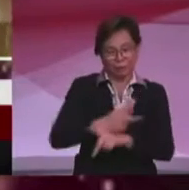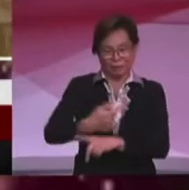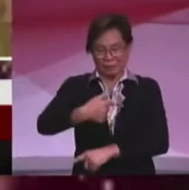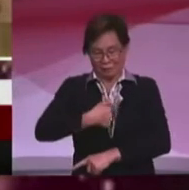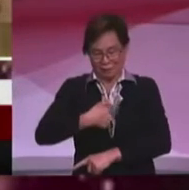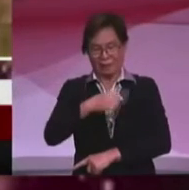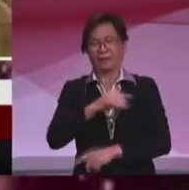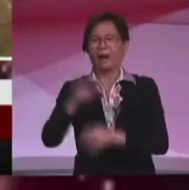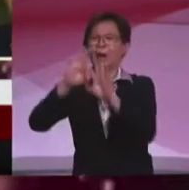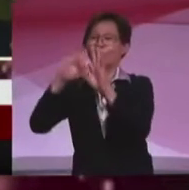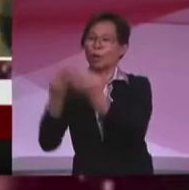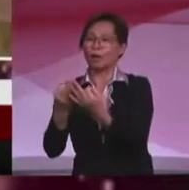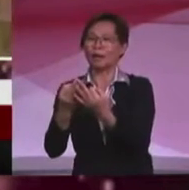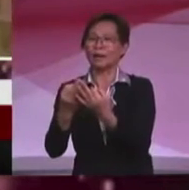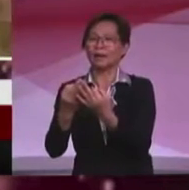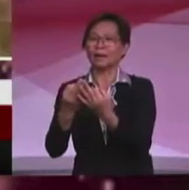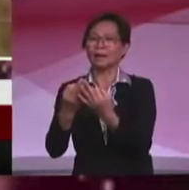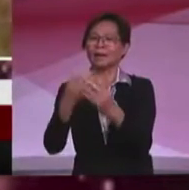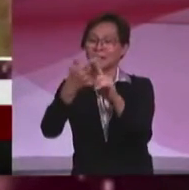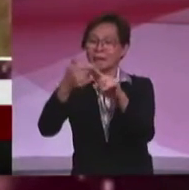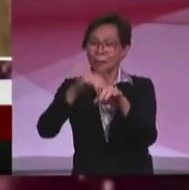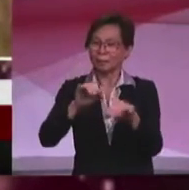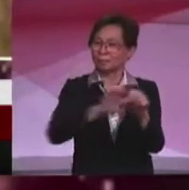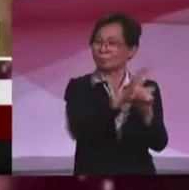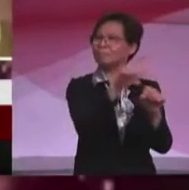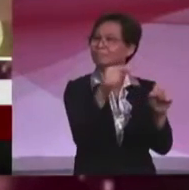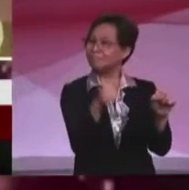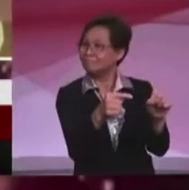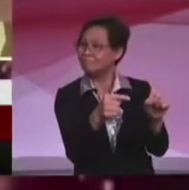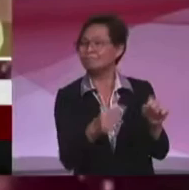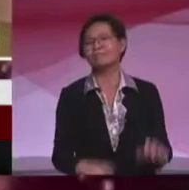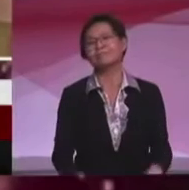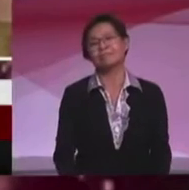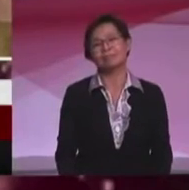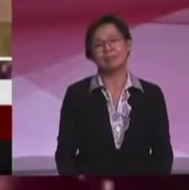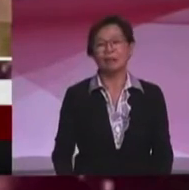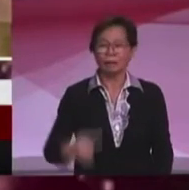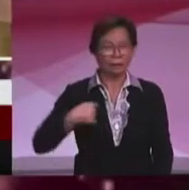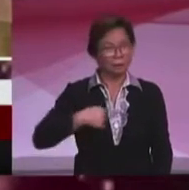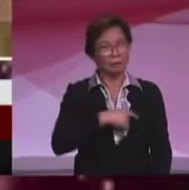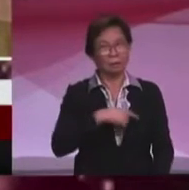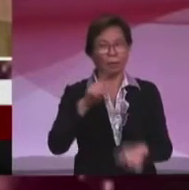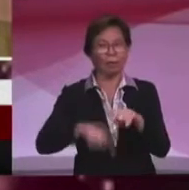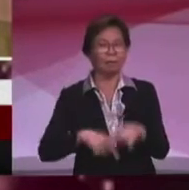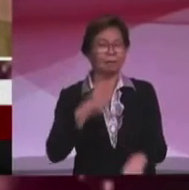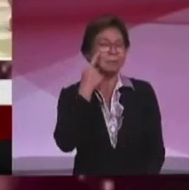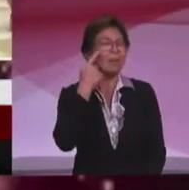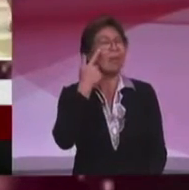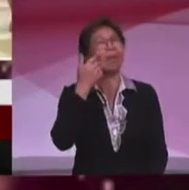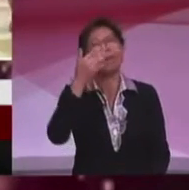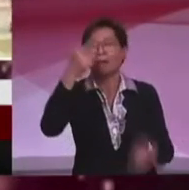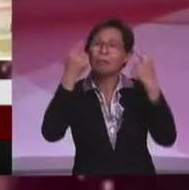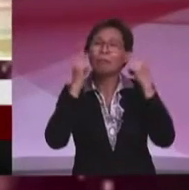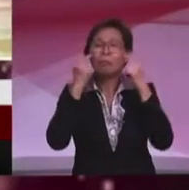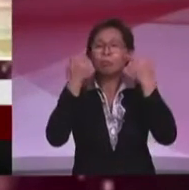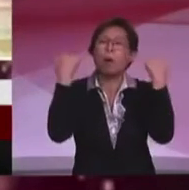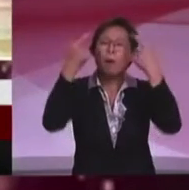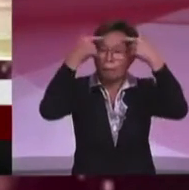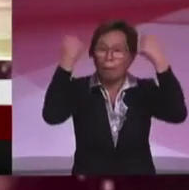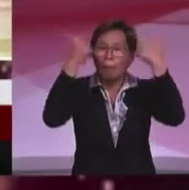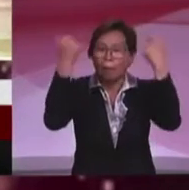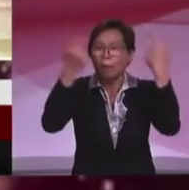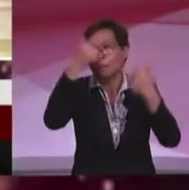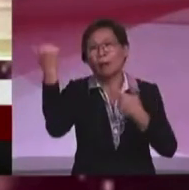dari jangkitan qobid 19 ini kau tidak boleh Lego karena kelonggaran ini bukan